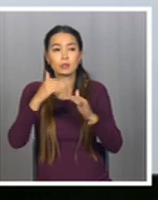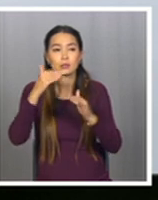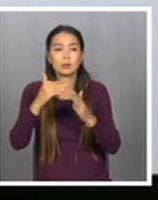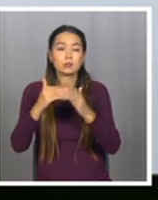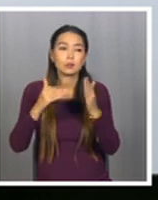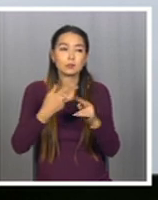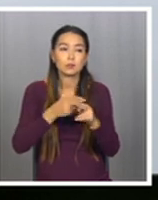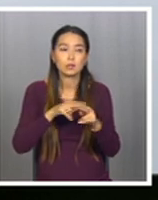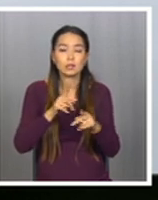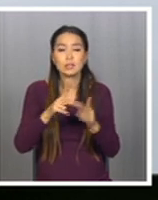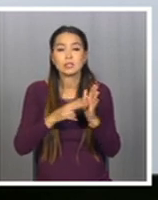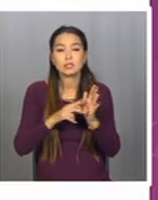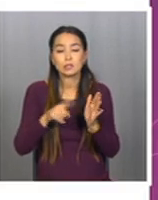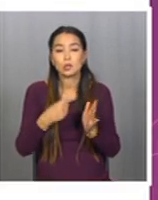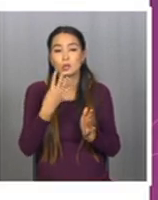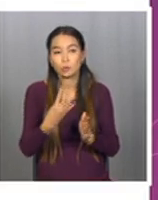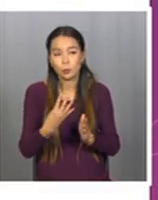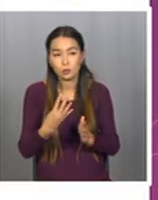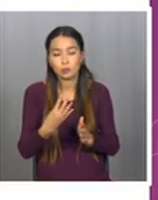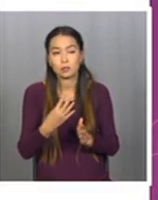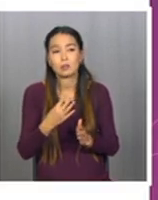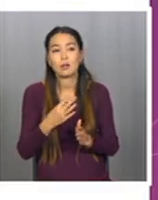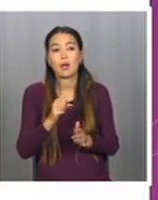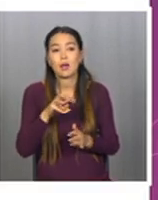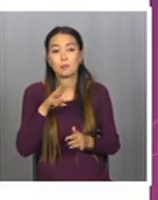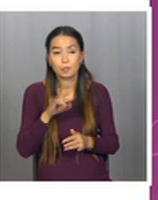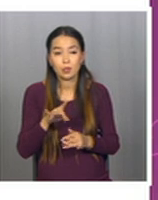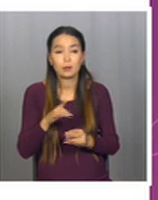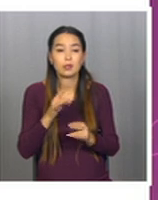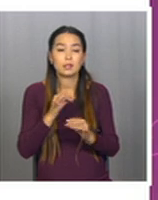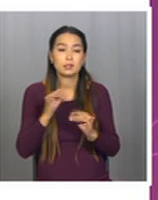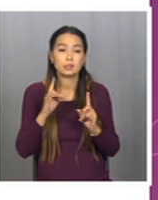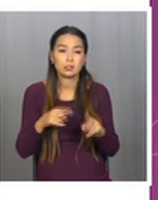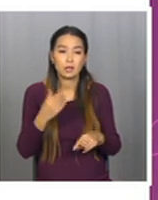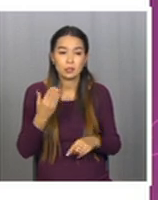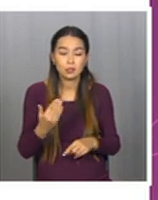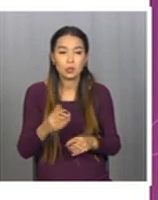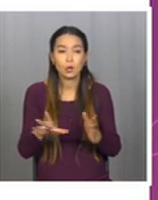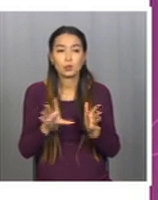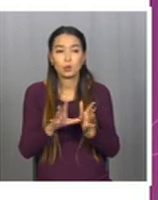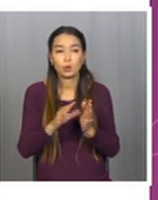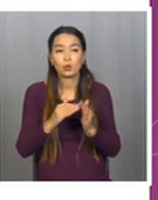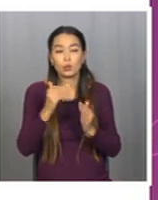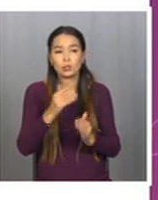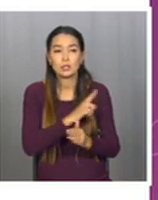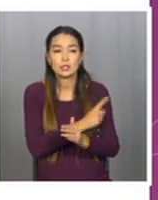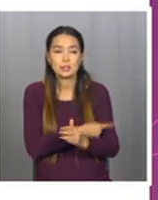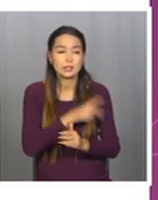мәні міне бізде 8.4 ампер екен. Және тоқ күшіндегі циклдық